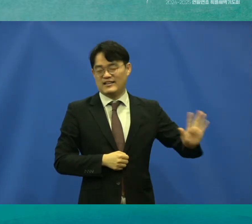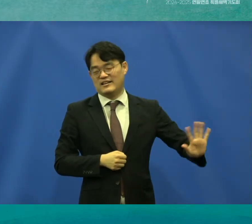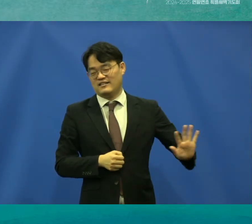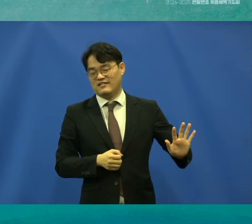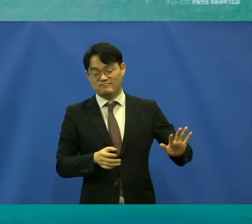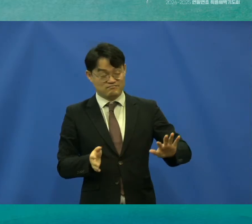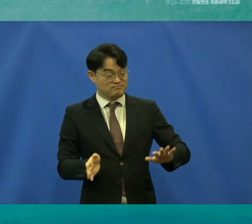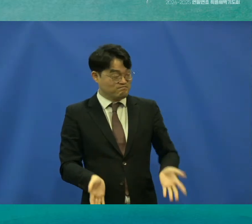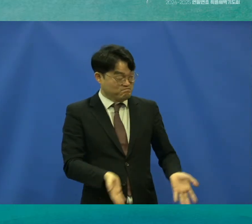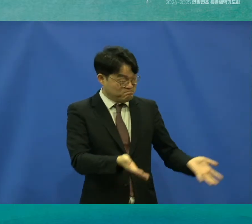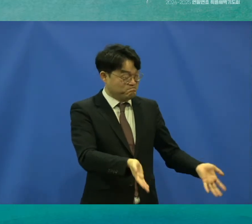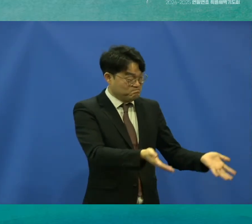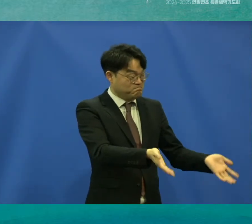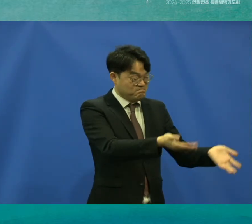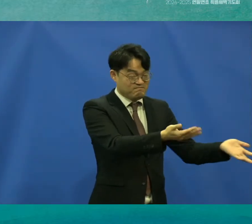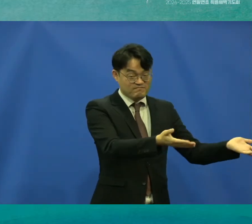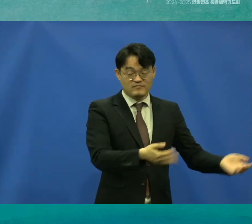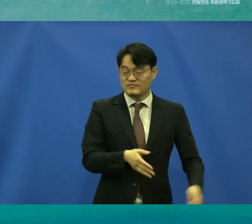거니까.